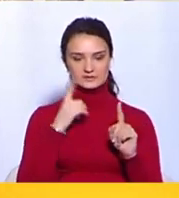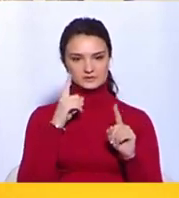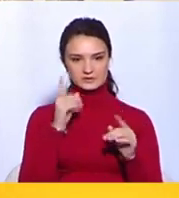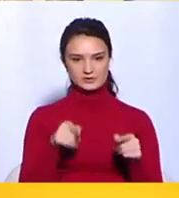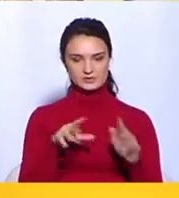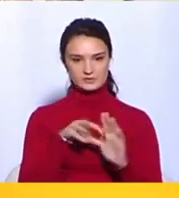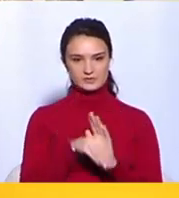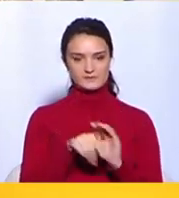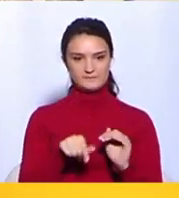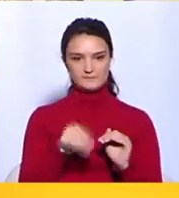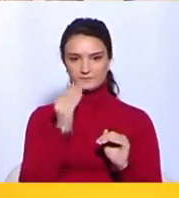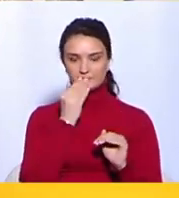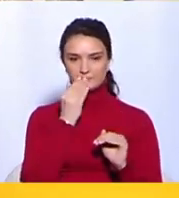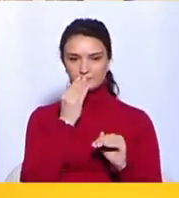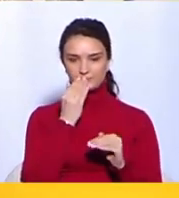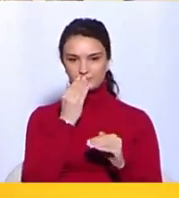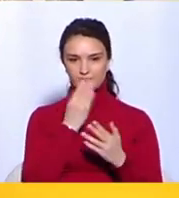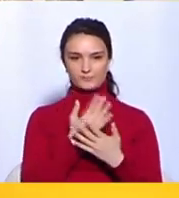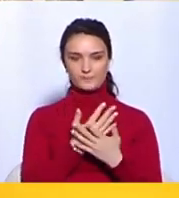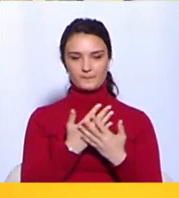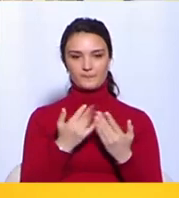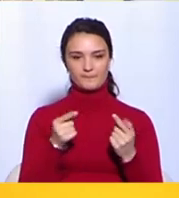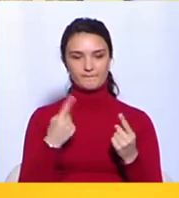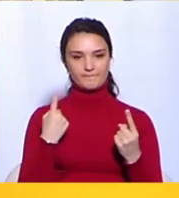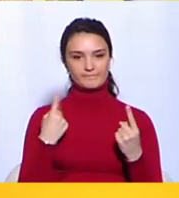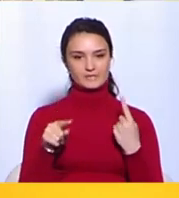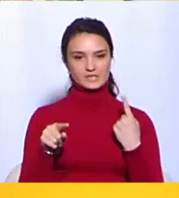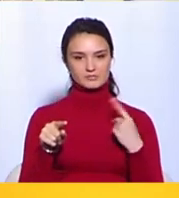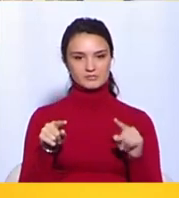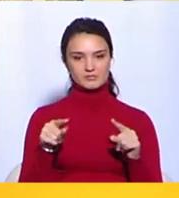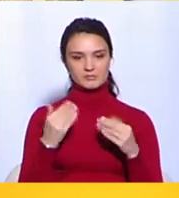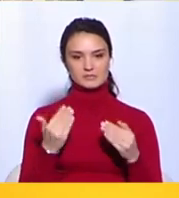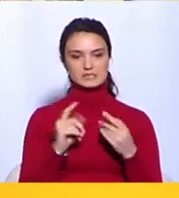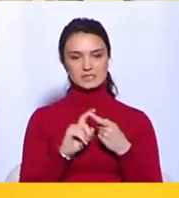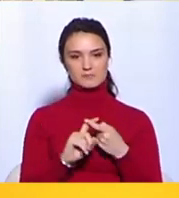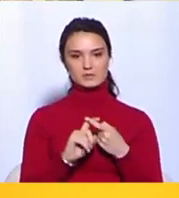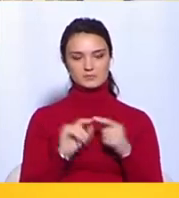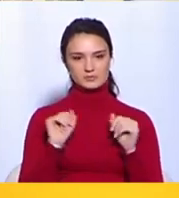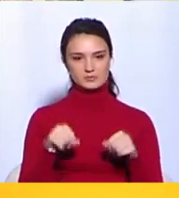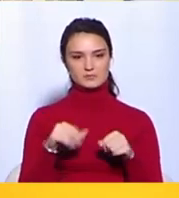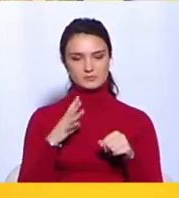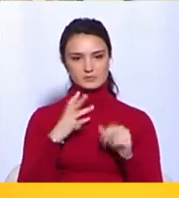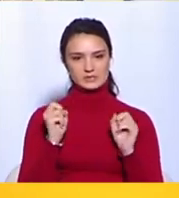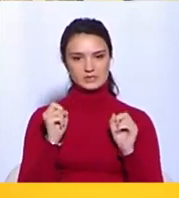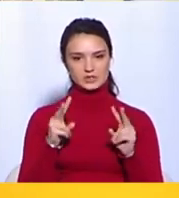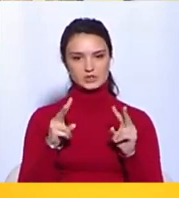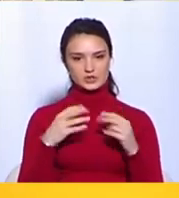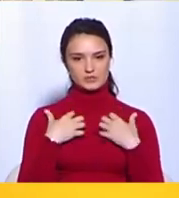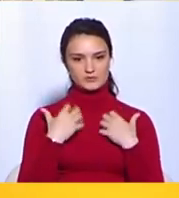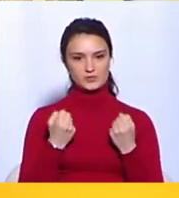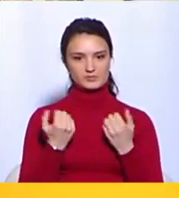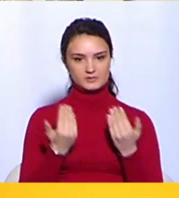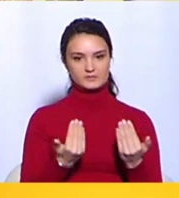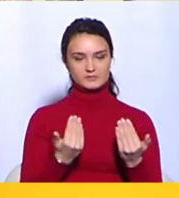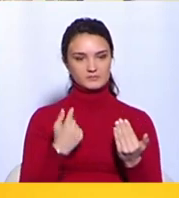მწვანე ზონაში წარმოდგენილი პროდუქტების განსხვავებული აღქმა და მათზე დამოკიდებულება შეიძლება იყოს საშიში ჯანმრთელობისათვის.